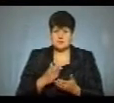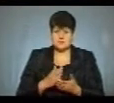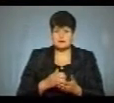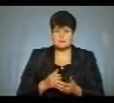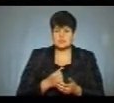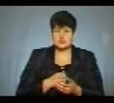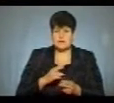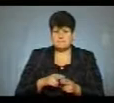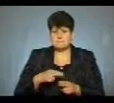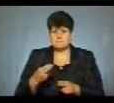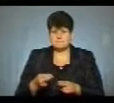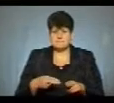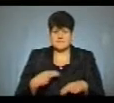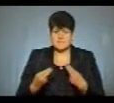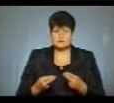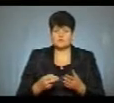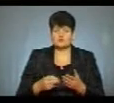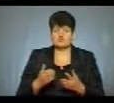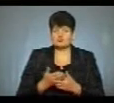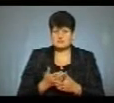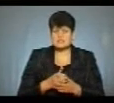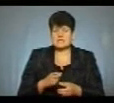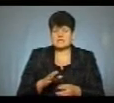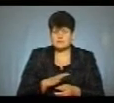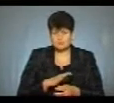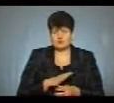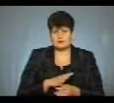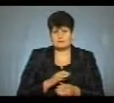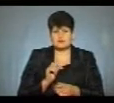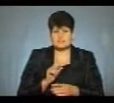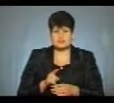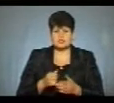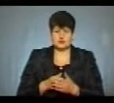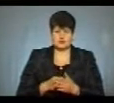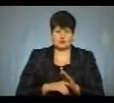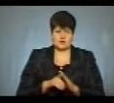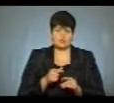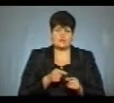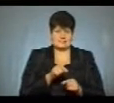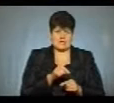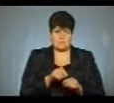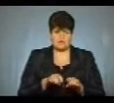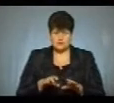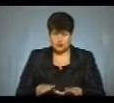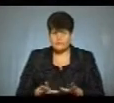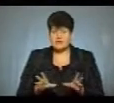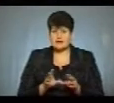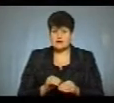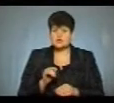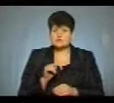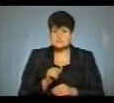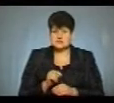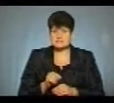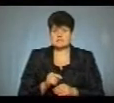по субсидіях, які були призначені до введення в дію цієї постанови. І разом з тим, знову ж таки, на жаль,